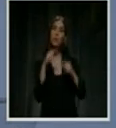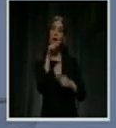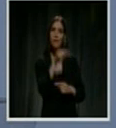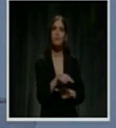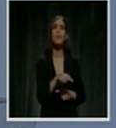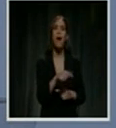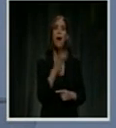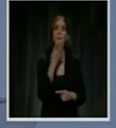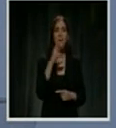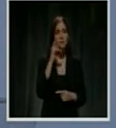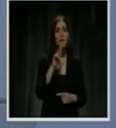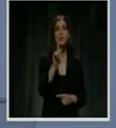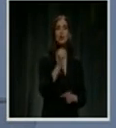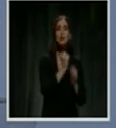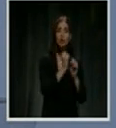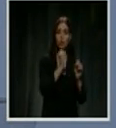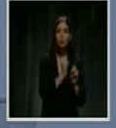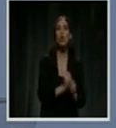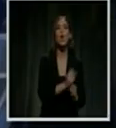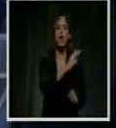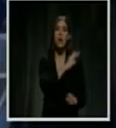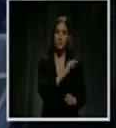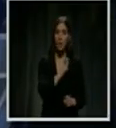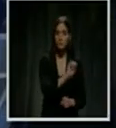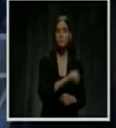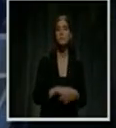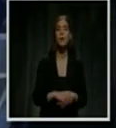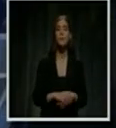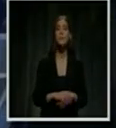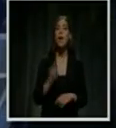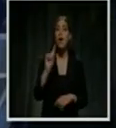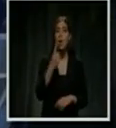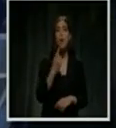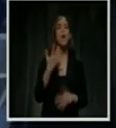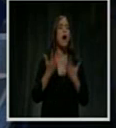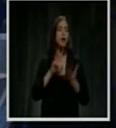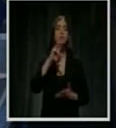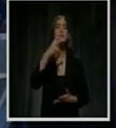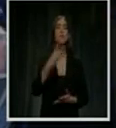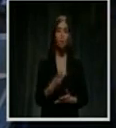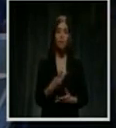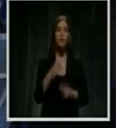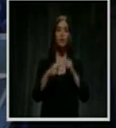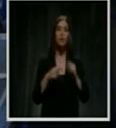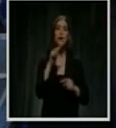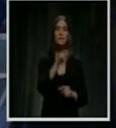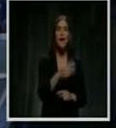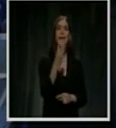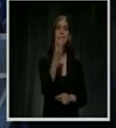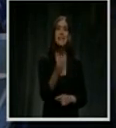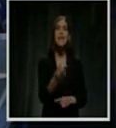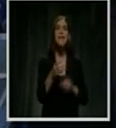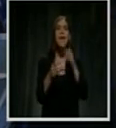fuq ħidmet l-Europarlamentari tal-Partit Nazjonalista? L-ewwel ħaġa iva, se nwieġbek, ma se jwieġeb ukoll meta semma ta' tliet imħalfin.